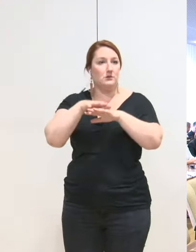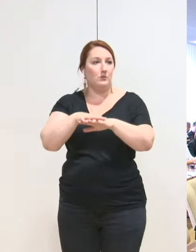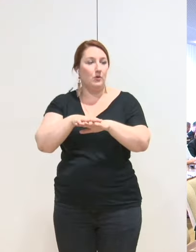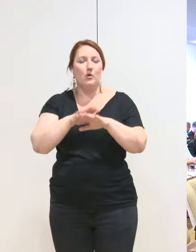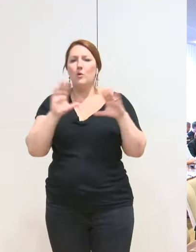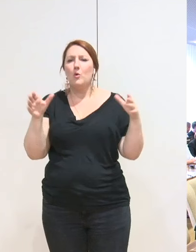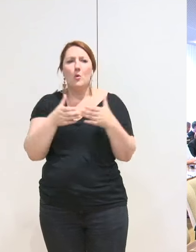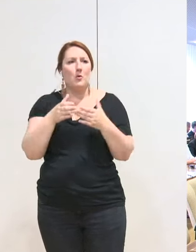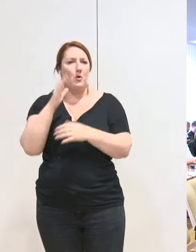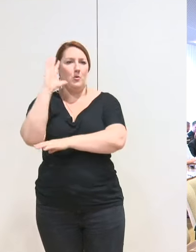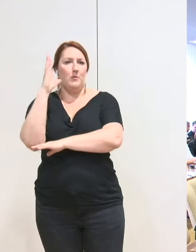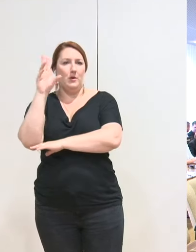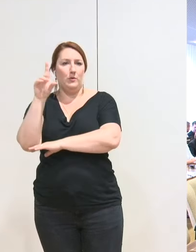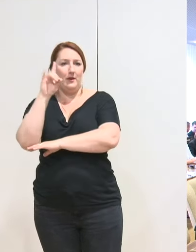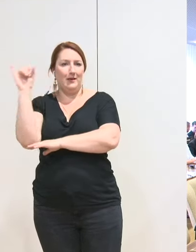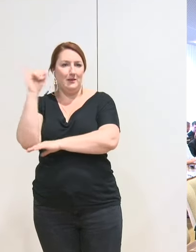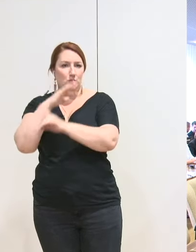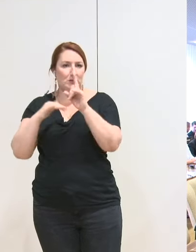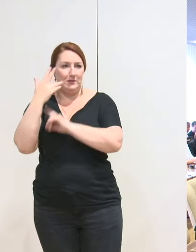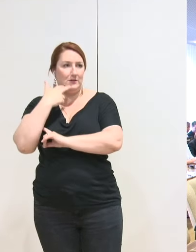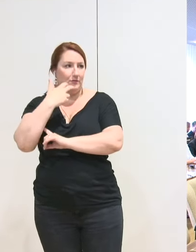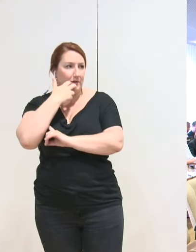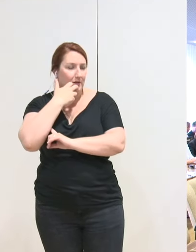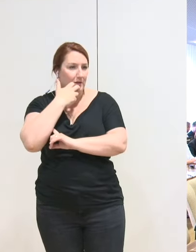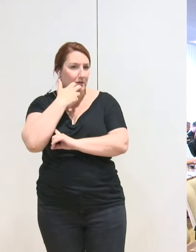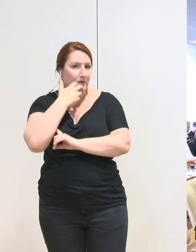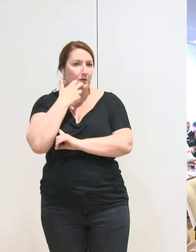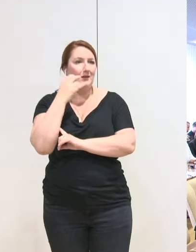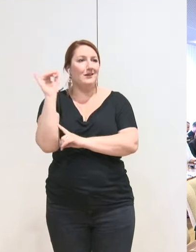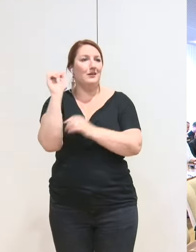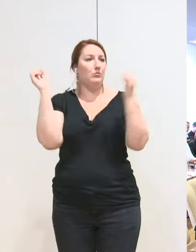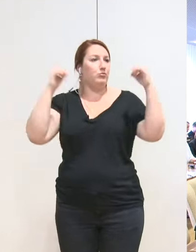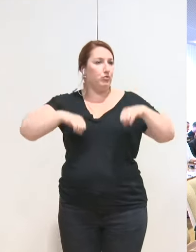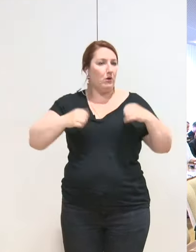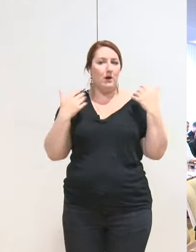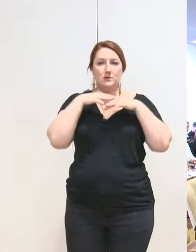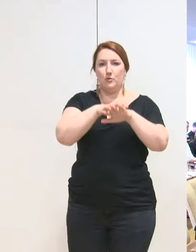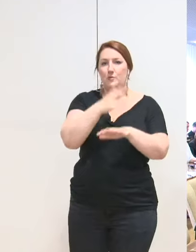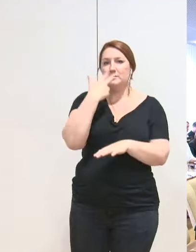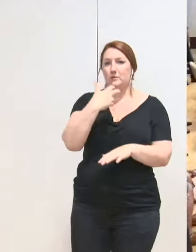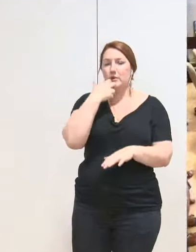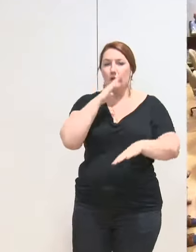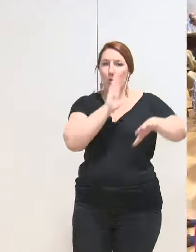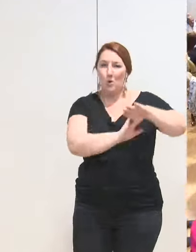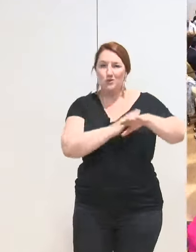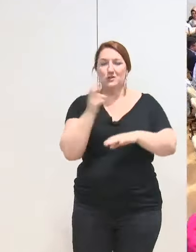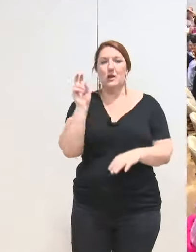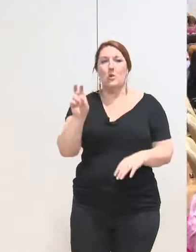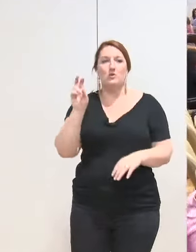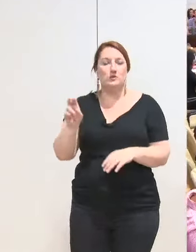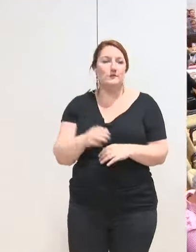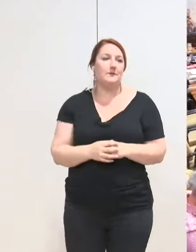le groupe UMP udi société civile qui est pour le rassemblement citoyen de la gauche et des